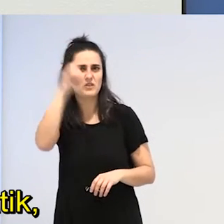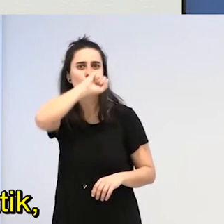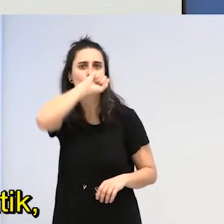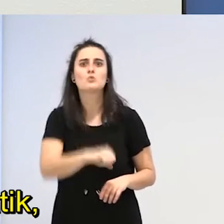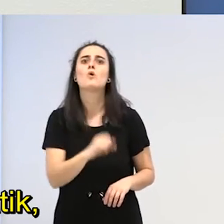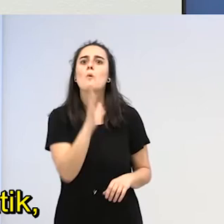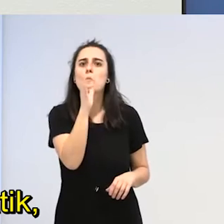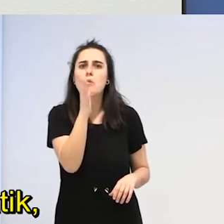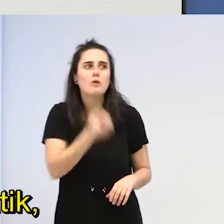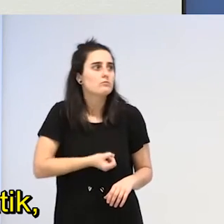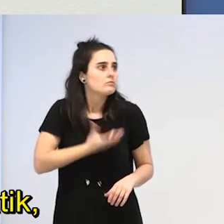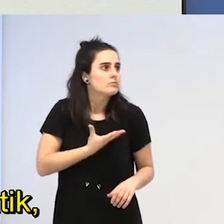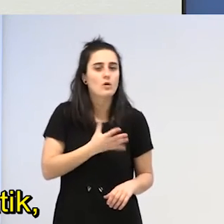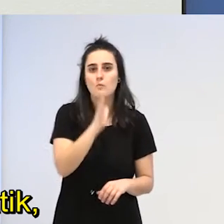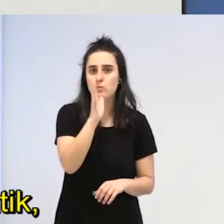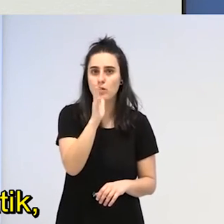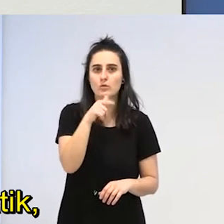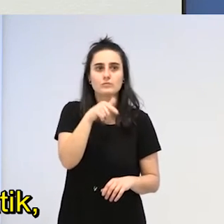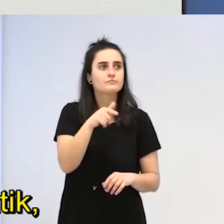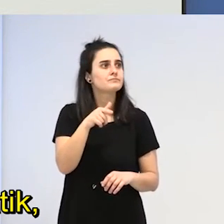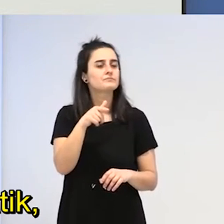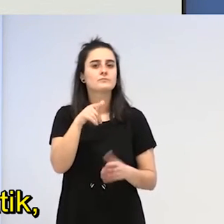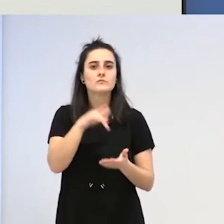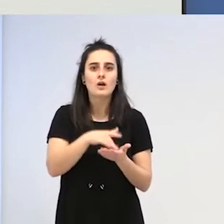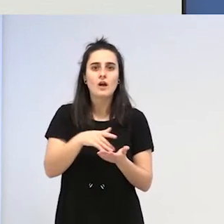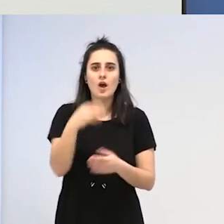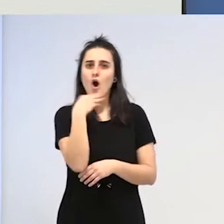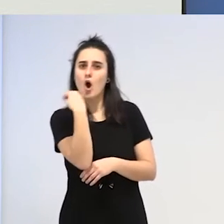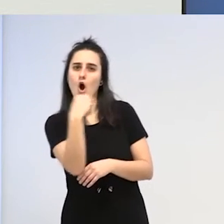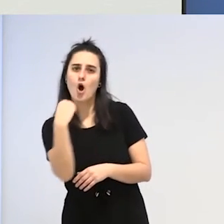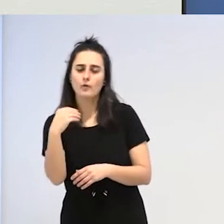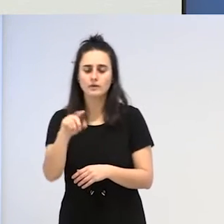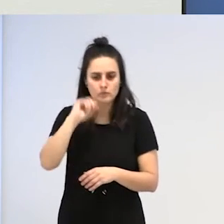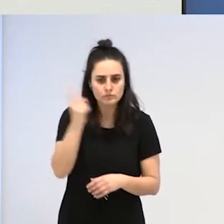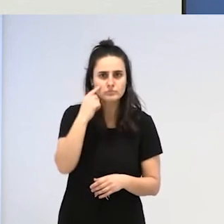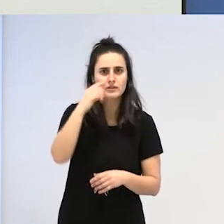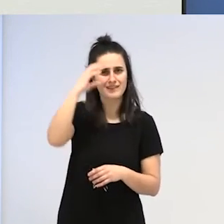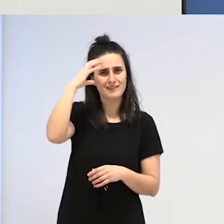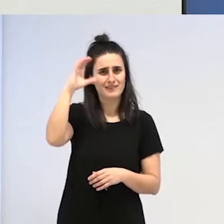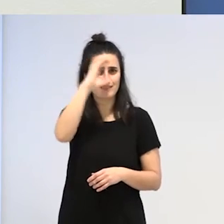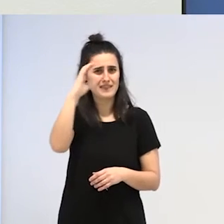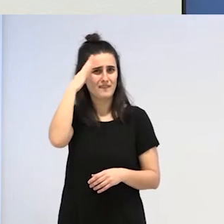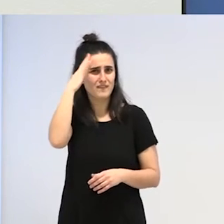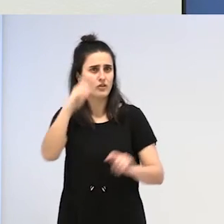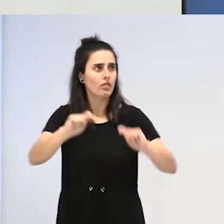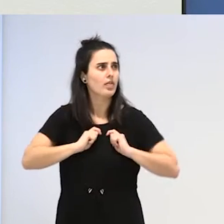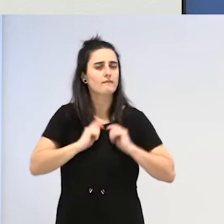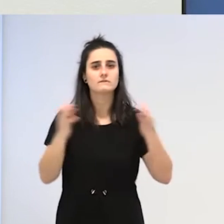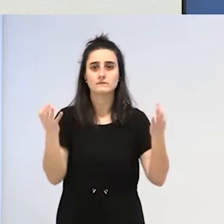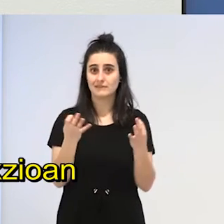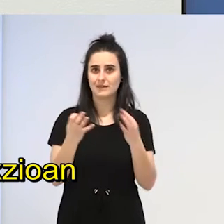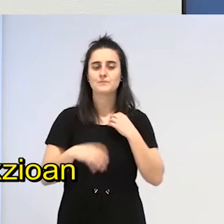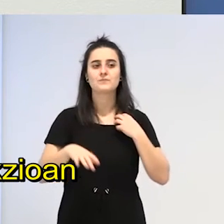nondik datorkizun, zer aurkitu duzun hain gaztetatik zientzia fikzioan. Hasieratik zientzia